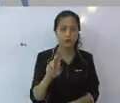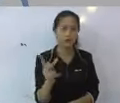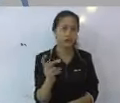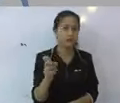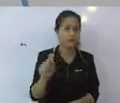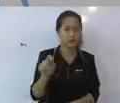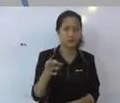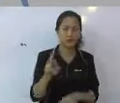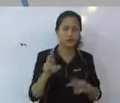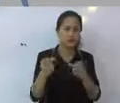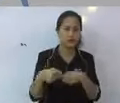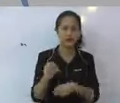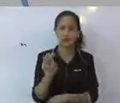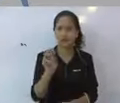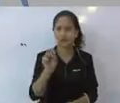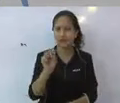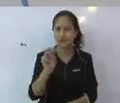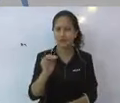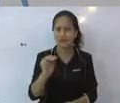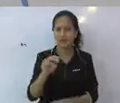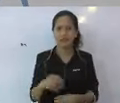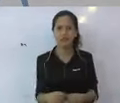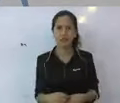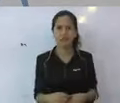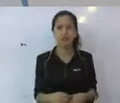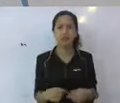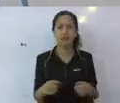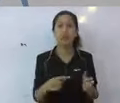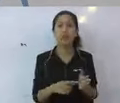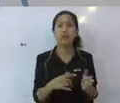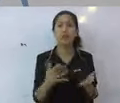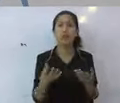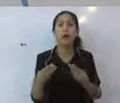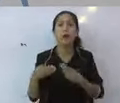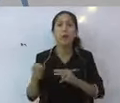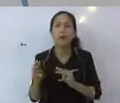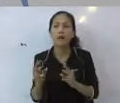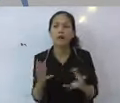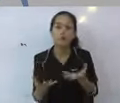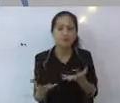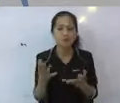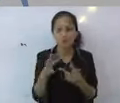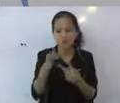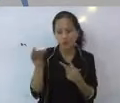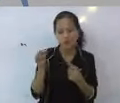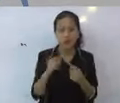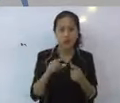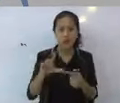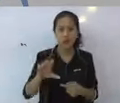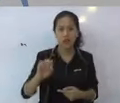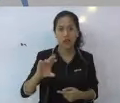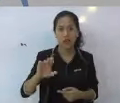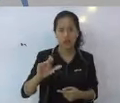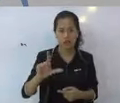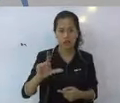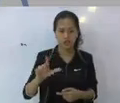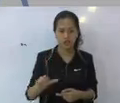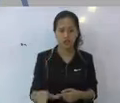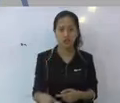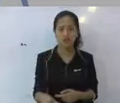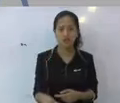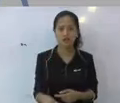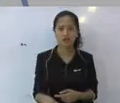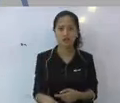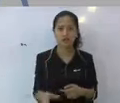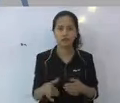eating seasonally and many people may also choose to buy from organic local farms. Di ba? Kumbaga, mas